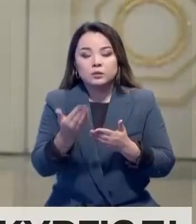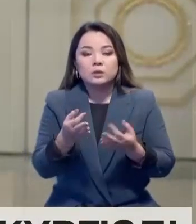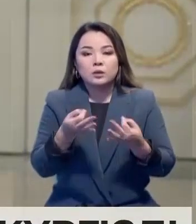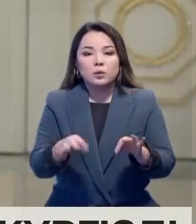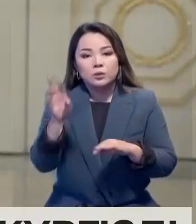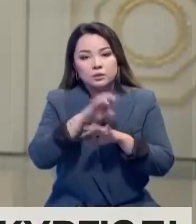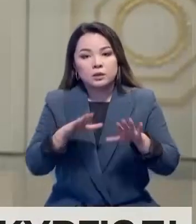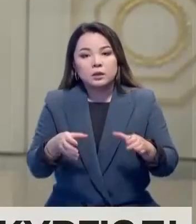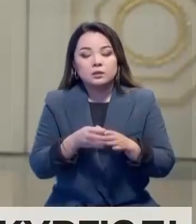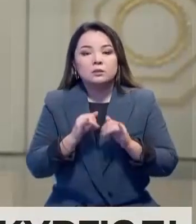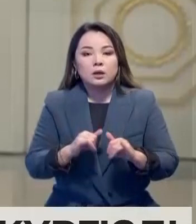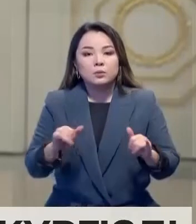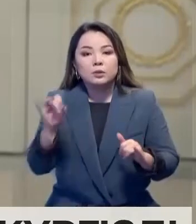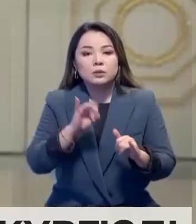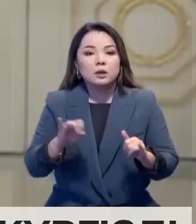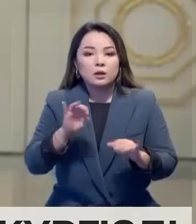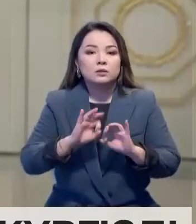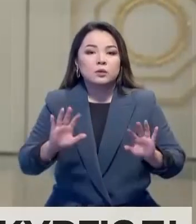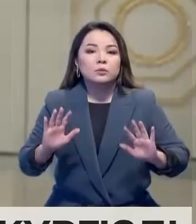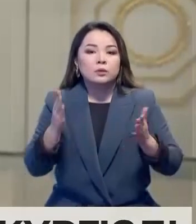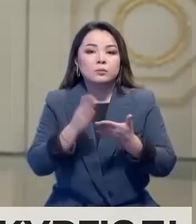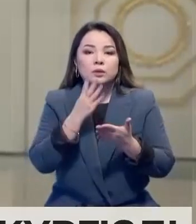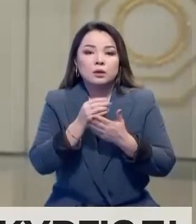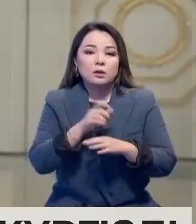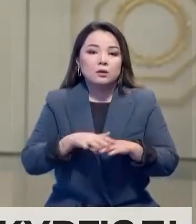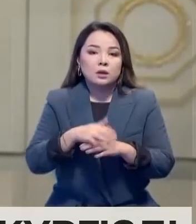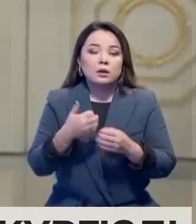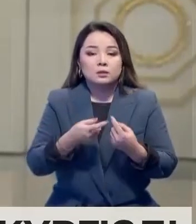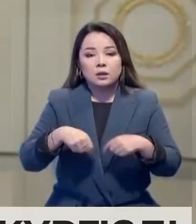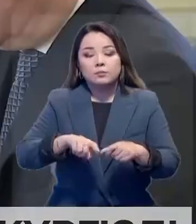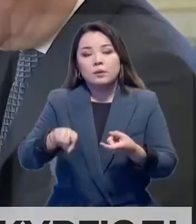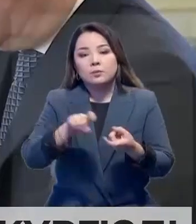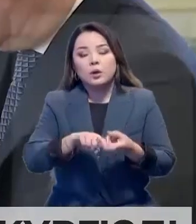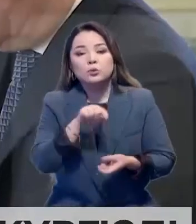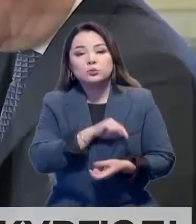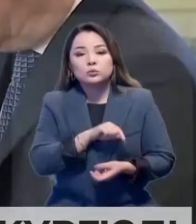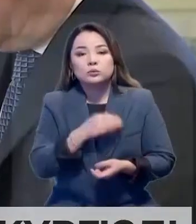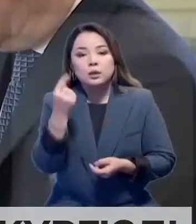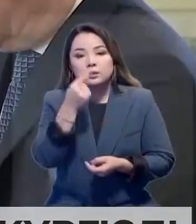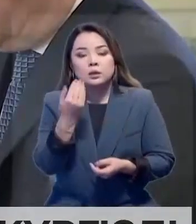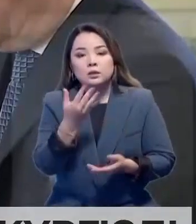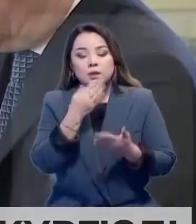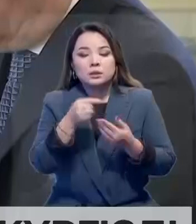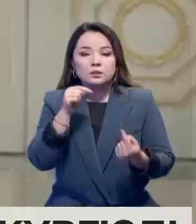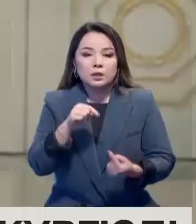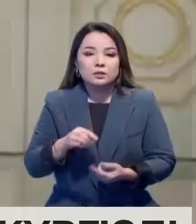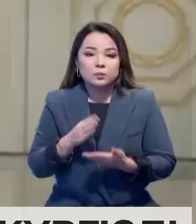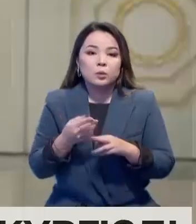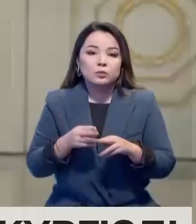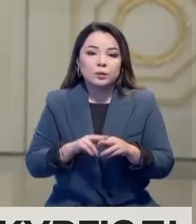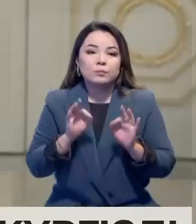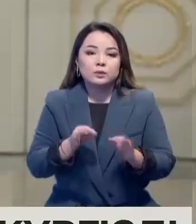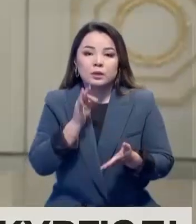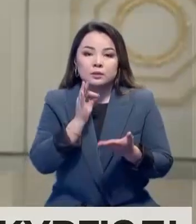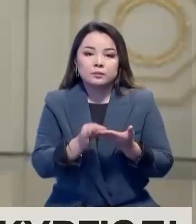тәуелсіз ел ретінде даму тарихымыздағы айтулы оқиға және халықтарымыз арасындағы байланыстардың рухы мен сипатына сай келеді. Мұның солай болатын жөні